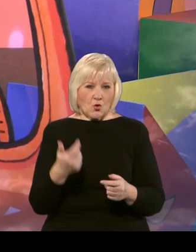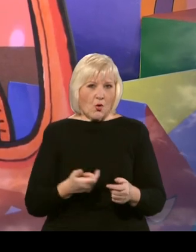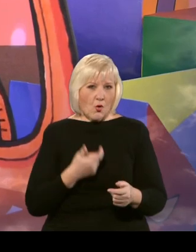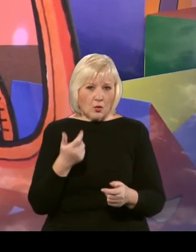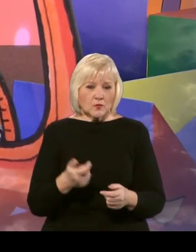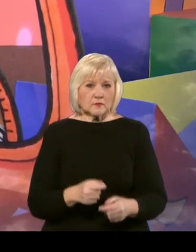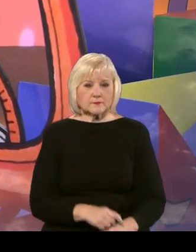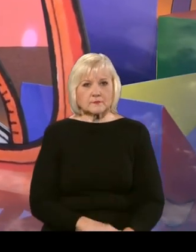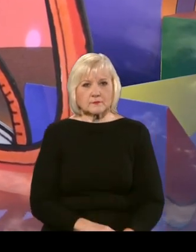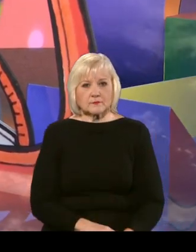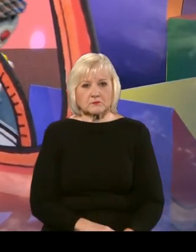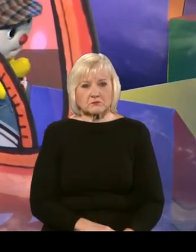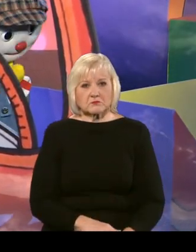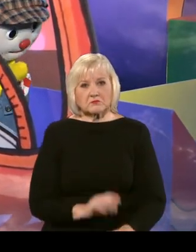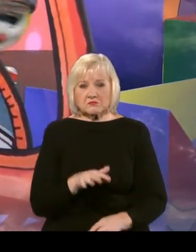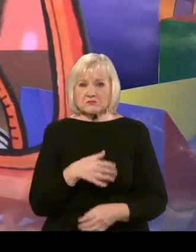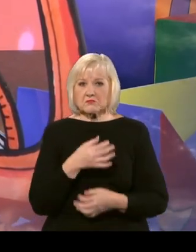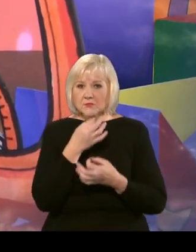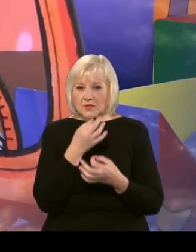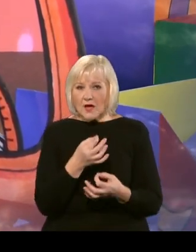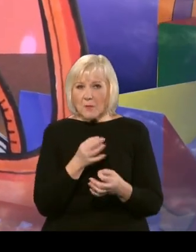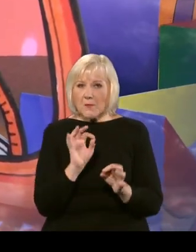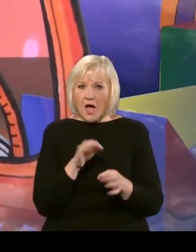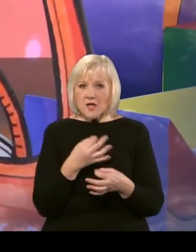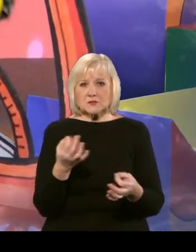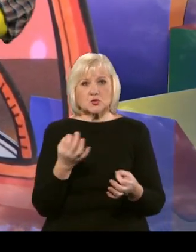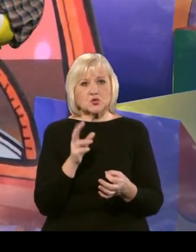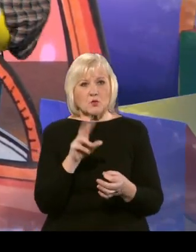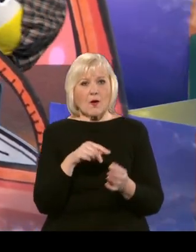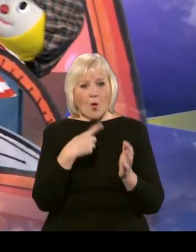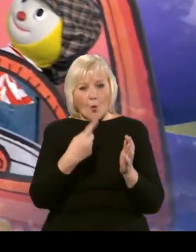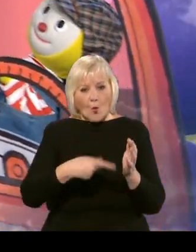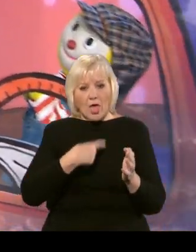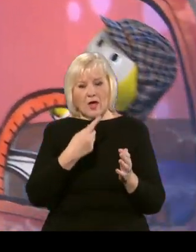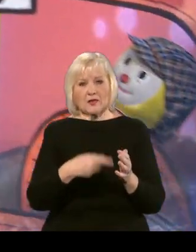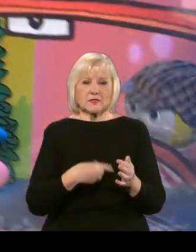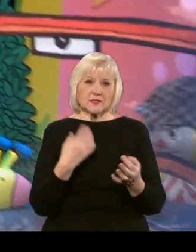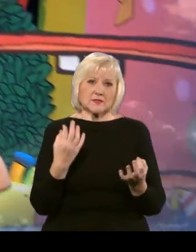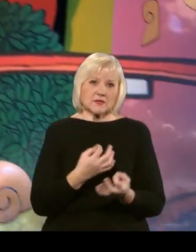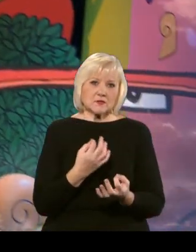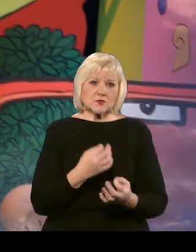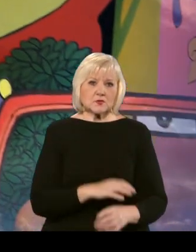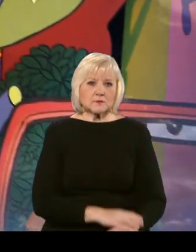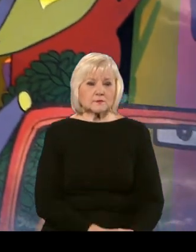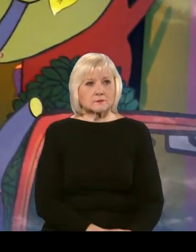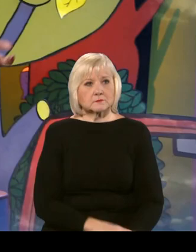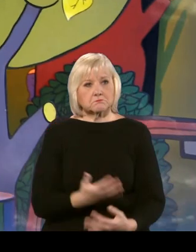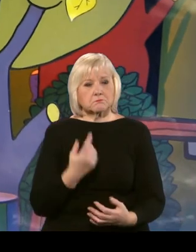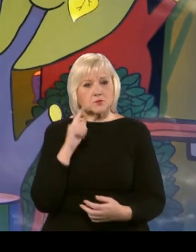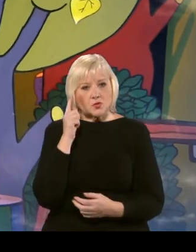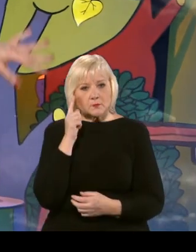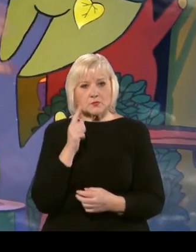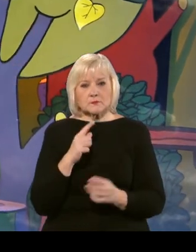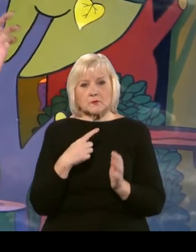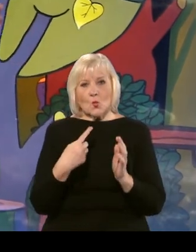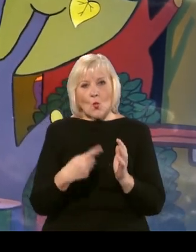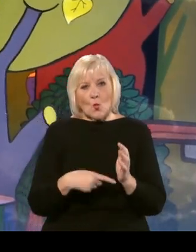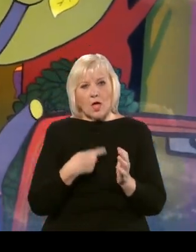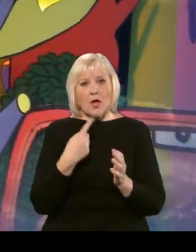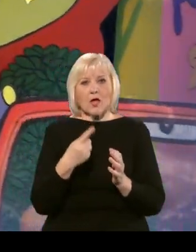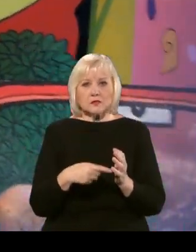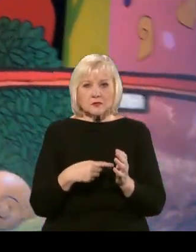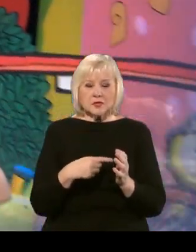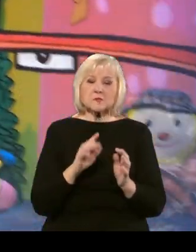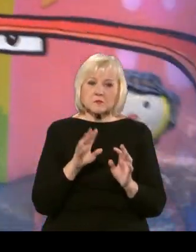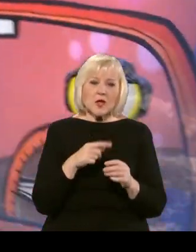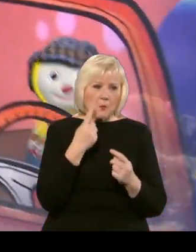vás místo kola alespoň něco kulatého? O, to něco kulatého, ano. Říkáte? To víte, že jo? Já se